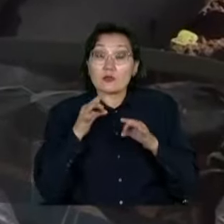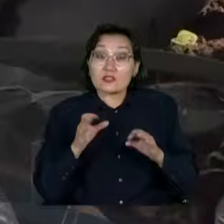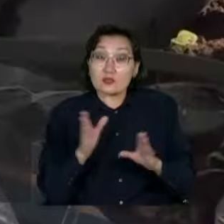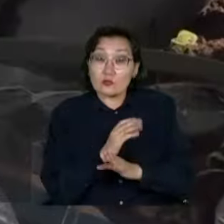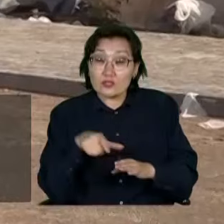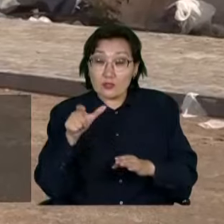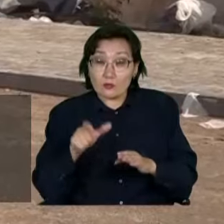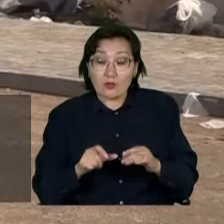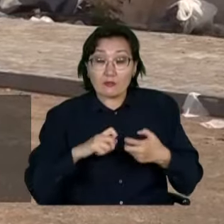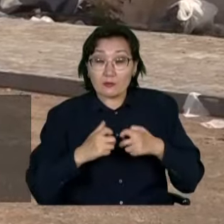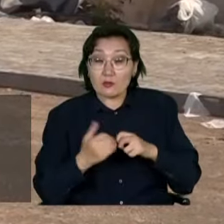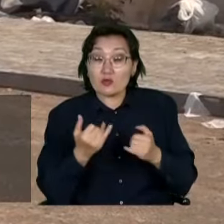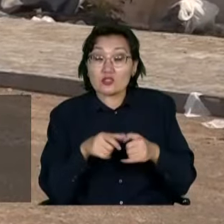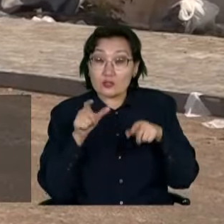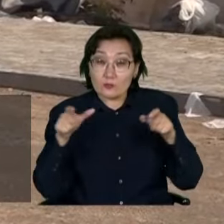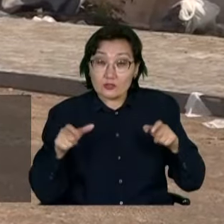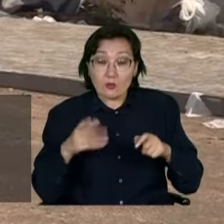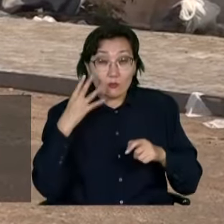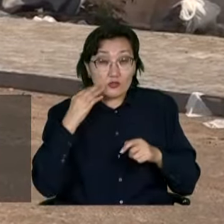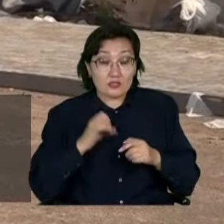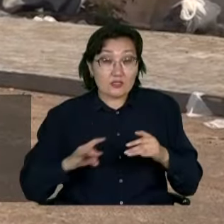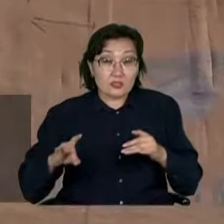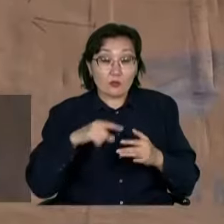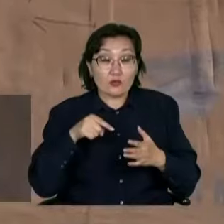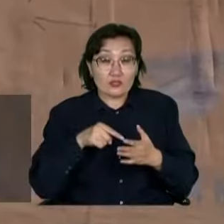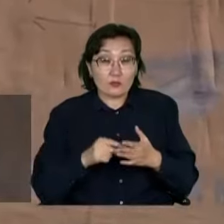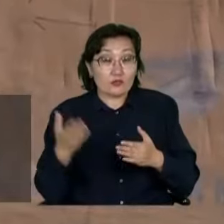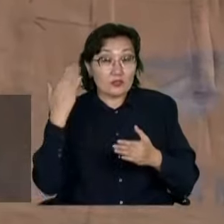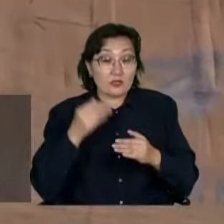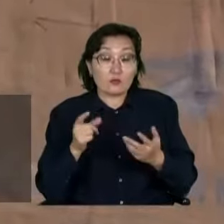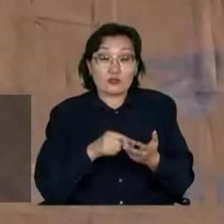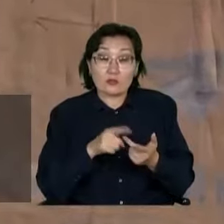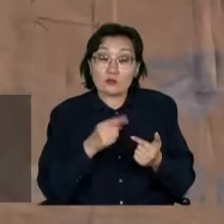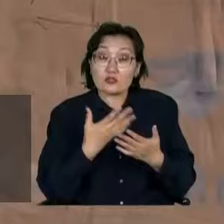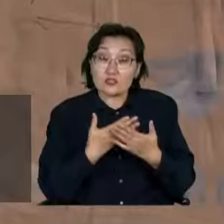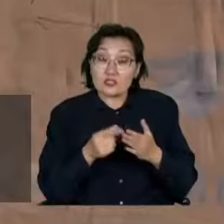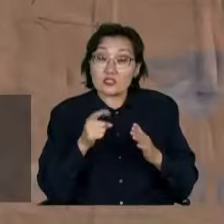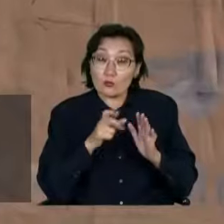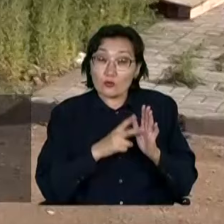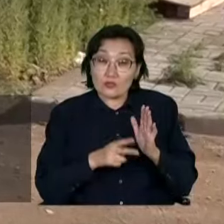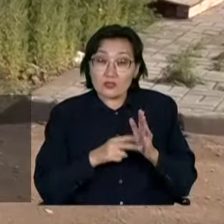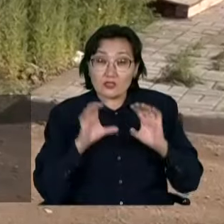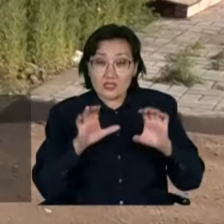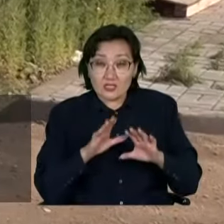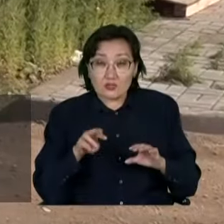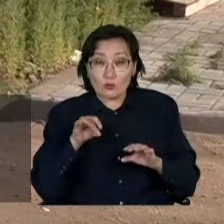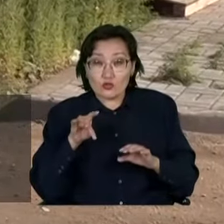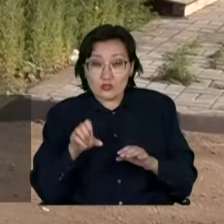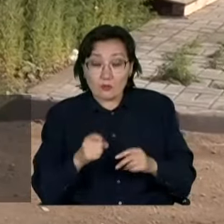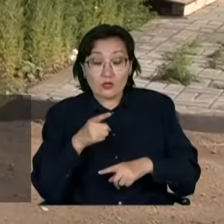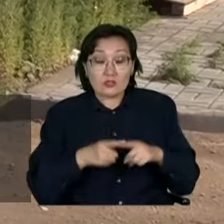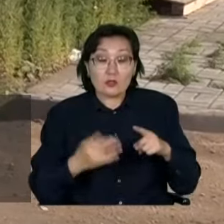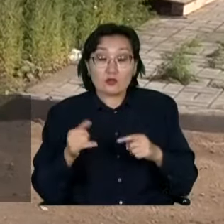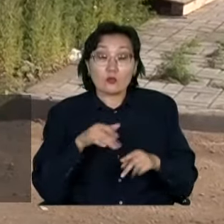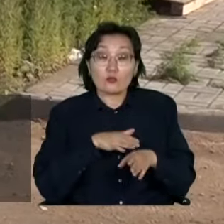оставляют отходы на пустырях. К примеру, в алматинском районе столицы ранее насчитывалось около 170 незаконных свалок. Половина из